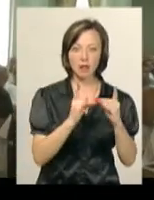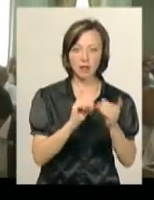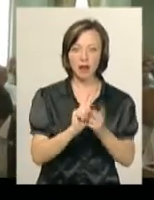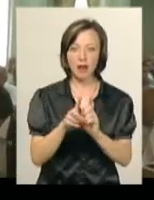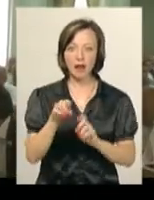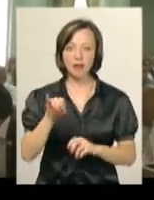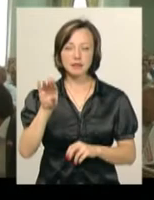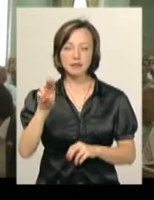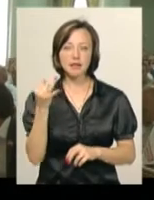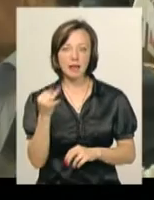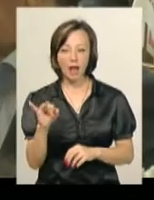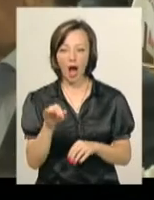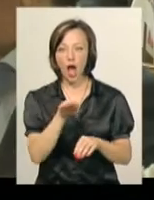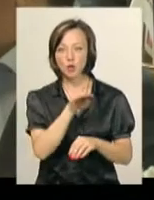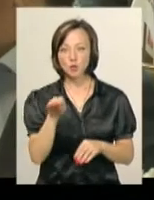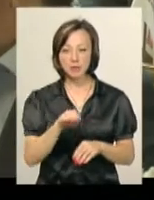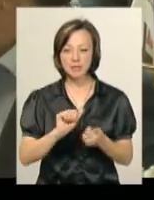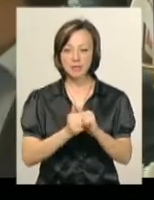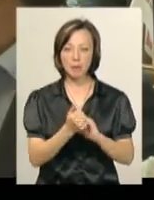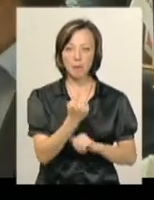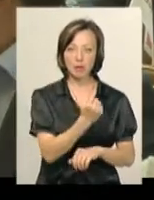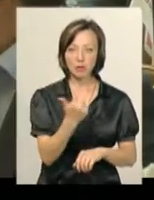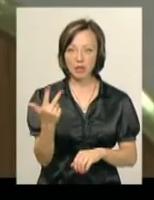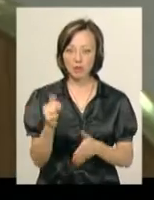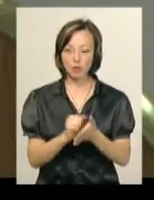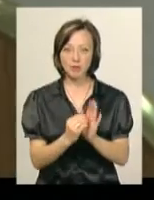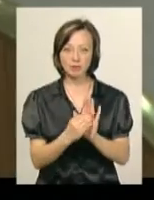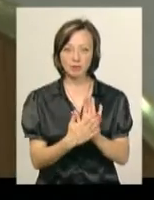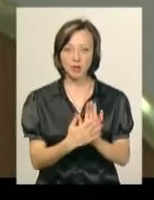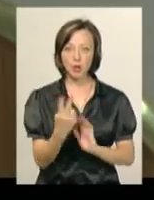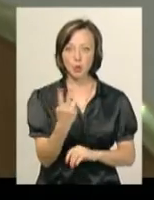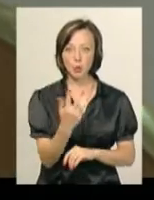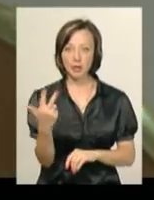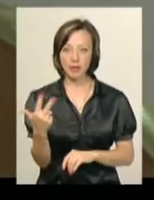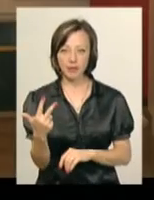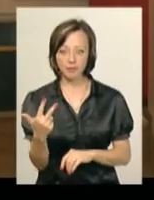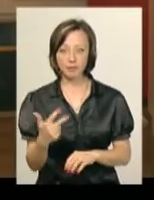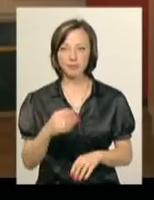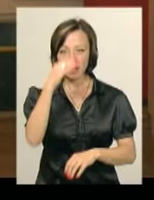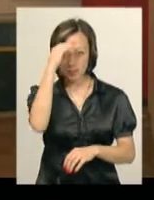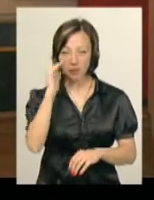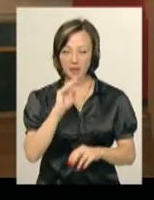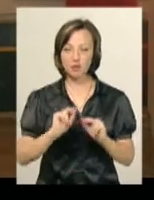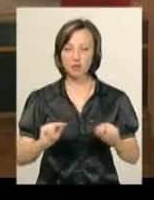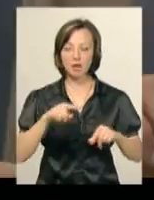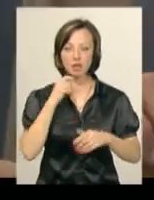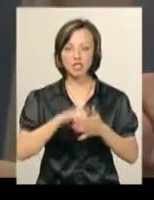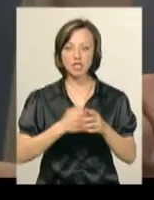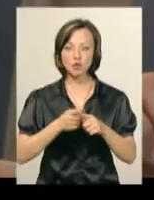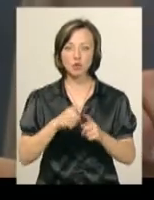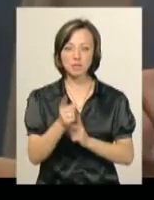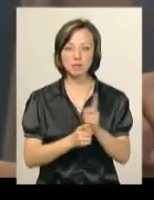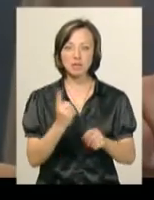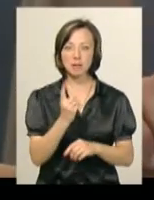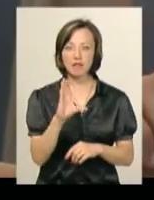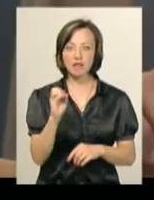на ліцей. Що ж стосується ступенів, то замість 1-3 у документі прописано 2-3. Батьки і вчителі кажуть, через цю зміну з